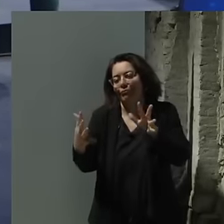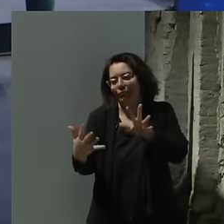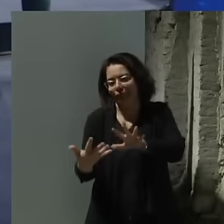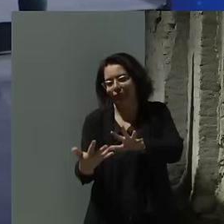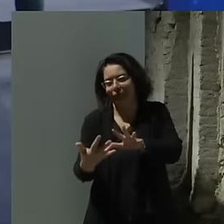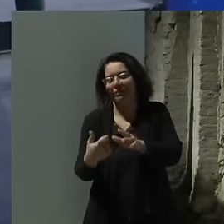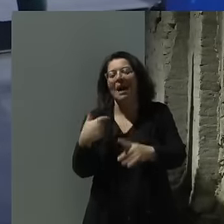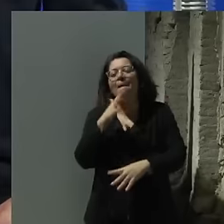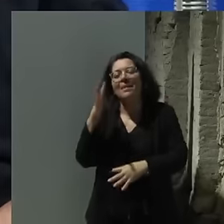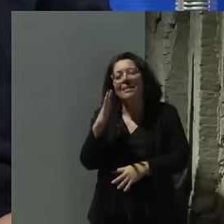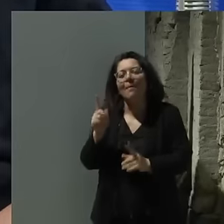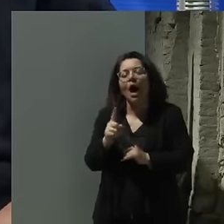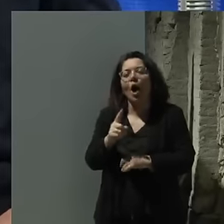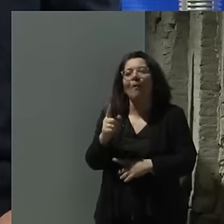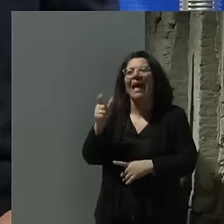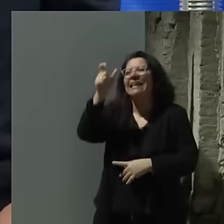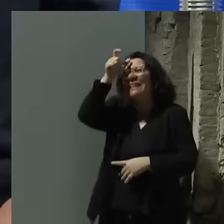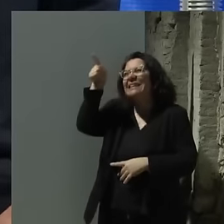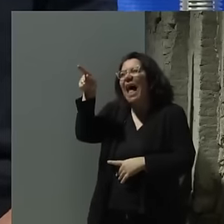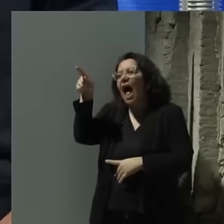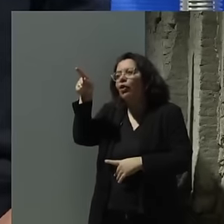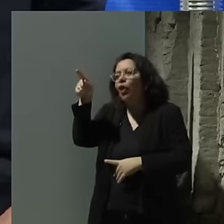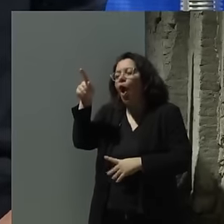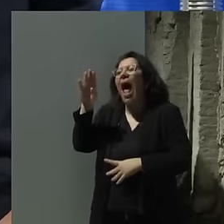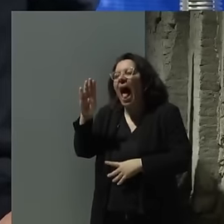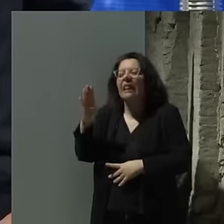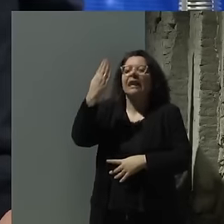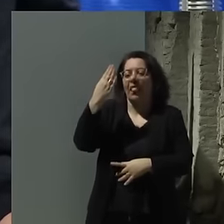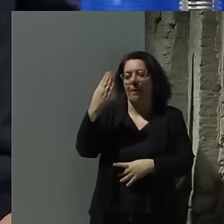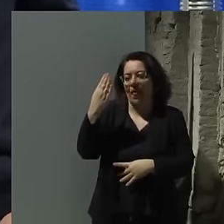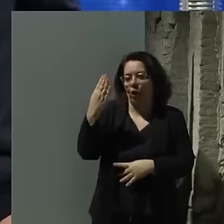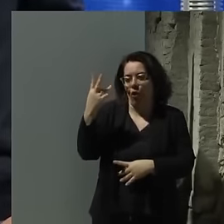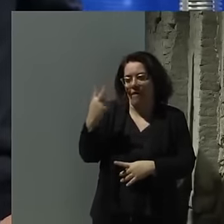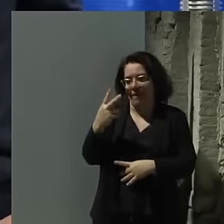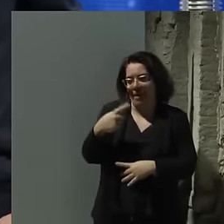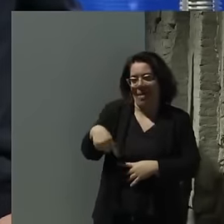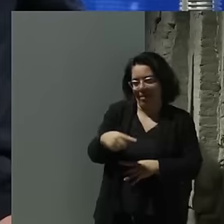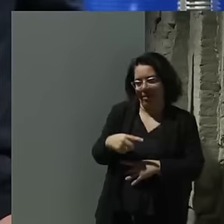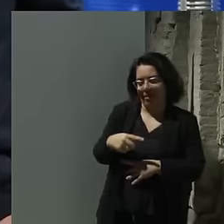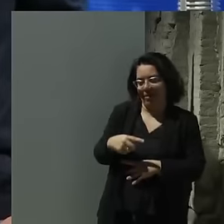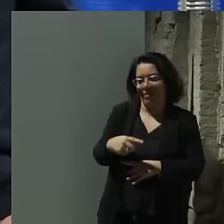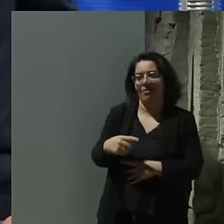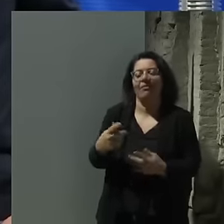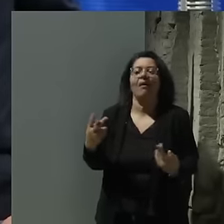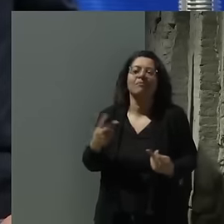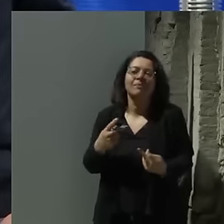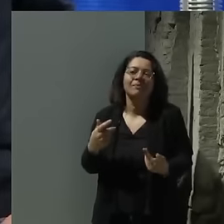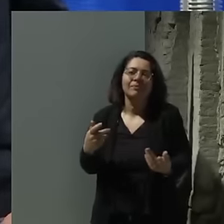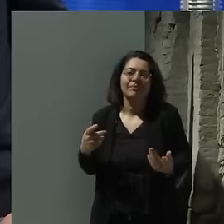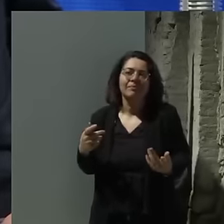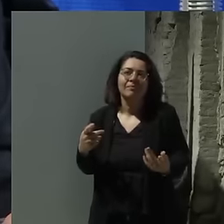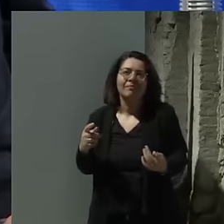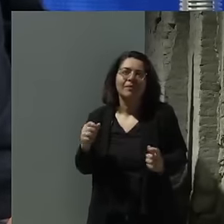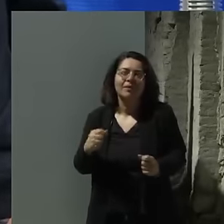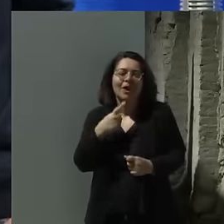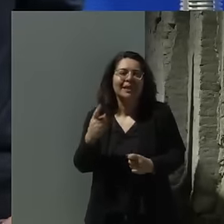papà. In più vivevo un momento in cui mia mamma anche sul lavoro veniva parecchio vessata, e io è come se avessi detto: adesso